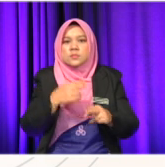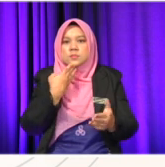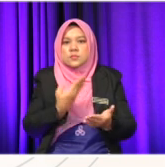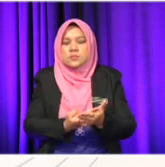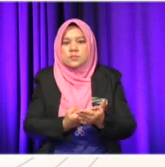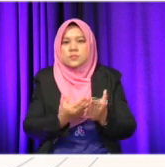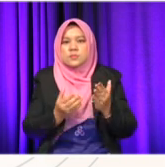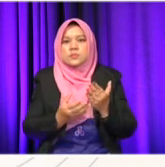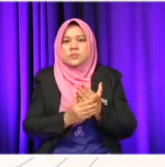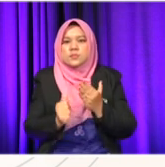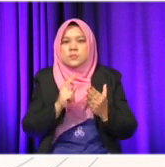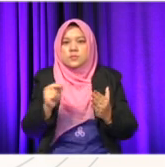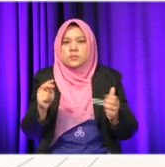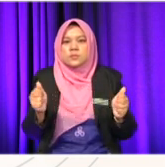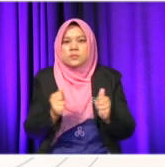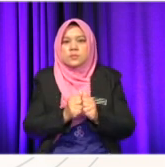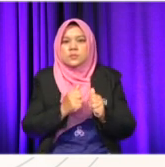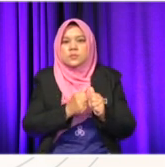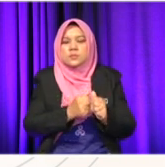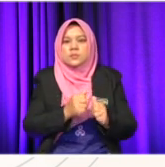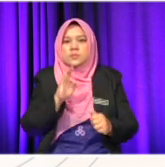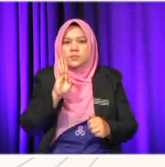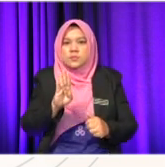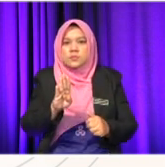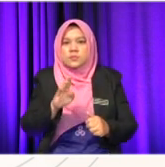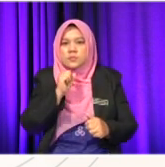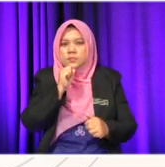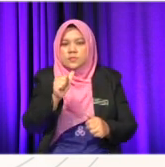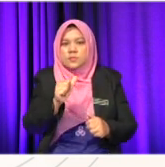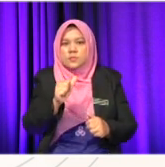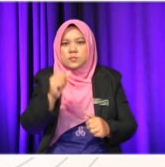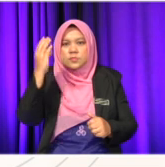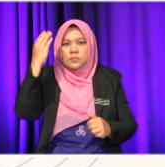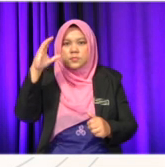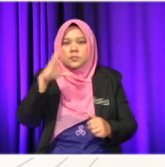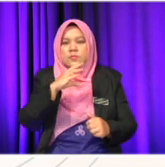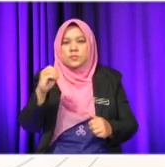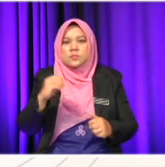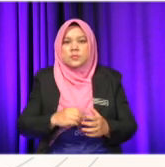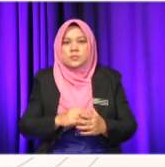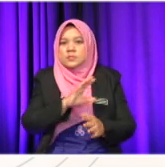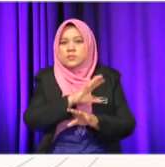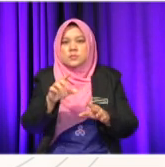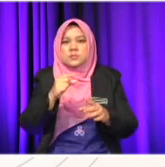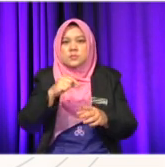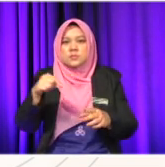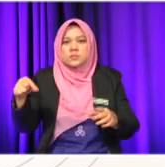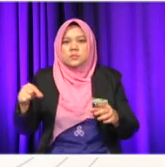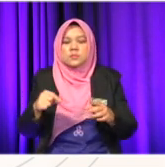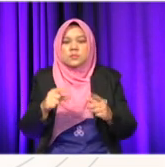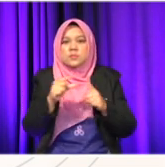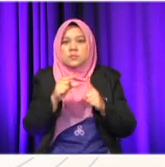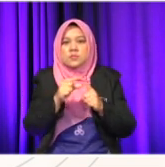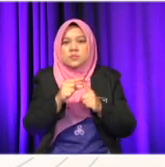primata secara konsisten Oke jawabannya adalah Bi Bi bukan kreatif dan inovatif Oke jangan tulis perkataan jangan tulis